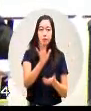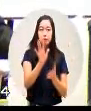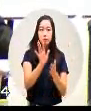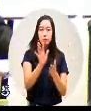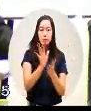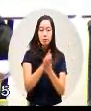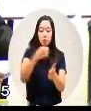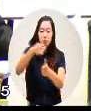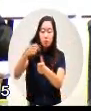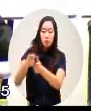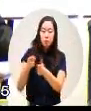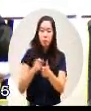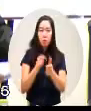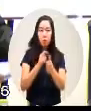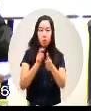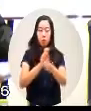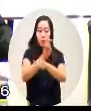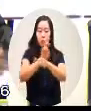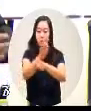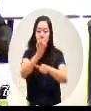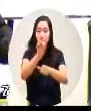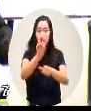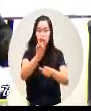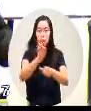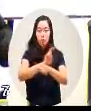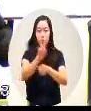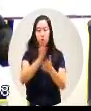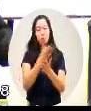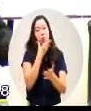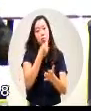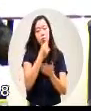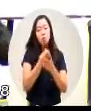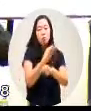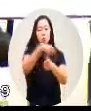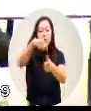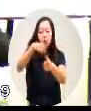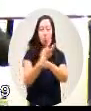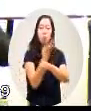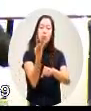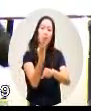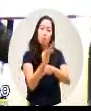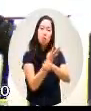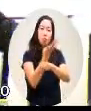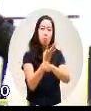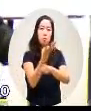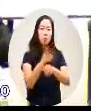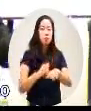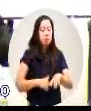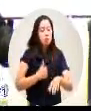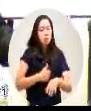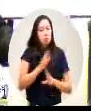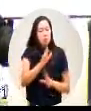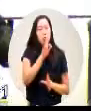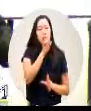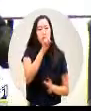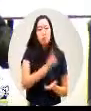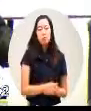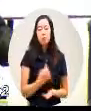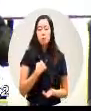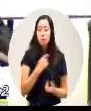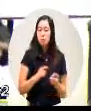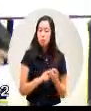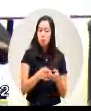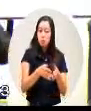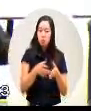20节的上课，都享受4节。但是这讲吼，我们。应该是